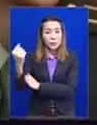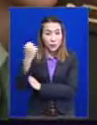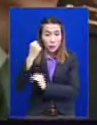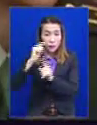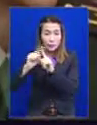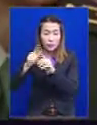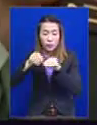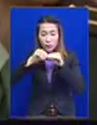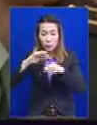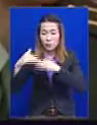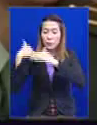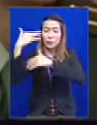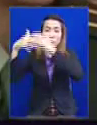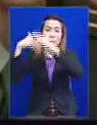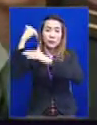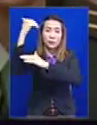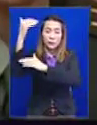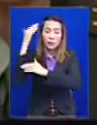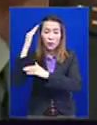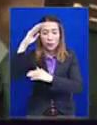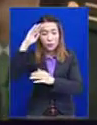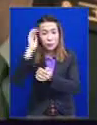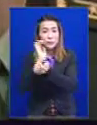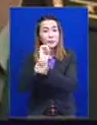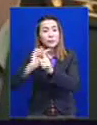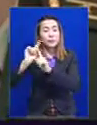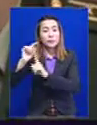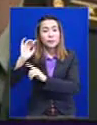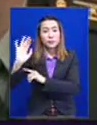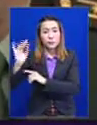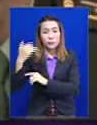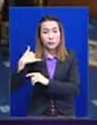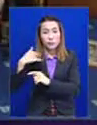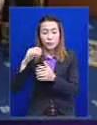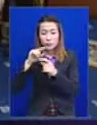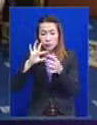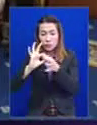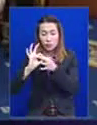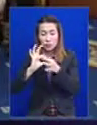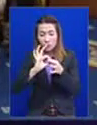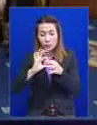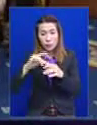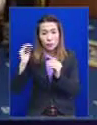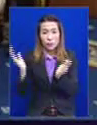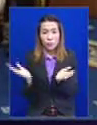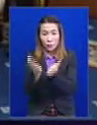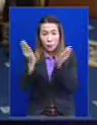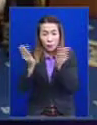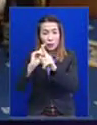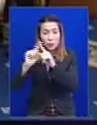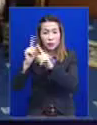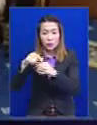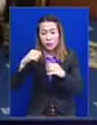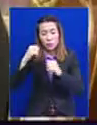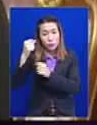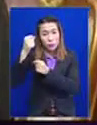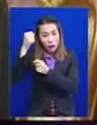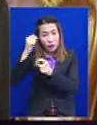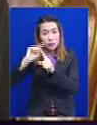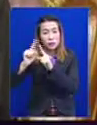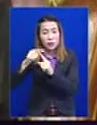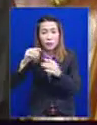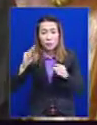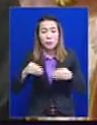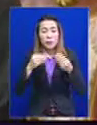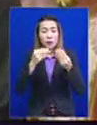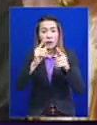และการพัฒนาขีดความสามารถของกองทัพทั้งสองประเทศรวมถึงการยกระดับความสัมพันธ์และความร่วมมือด้านการทหารซึ่งก็จะเป็นประโย